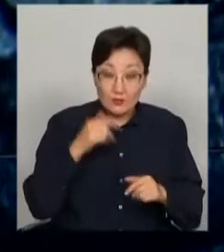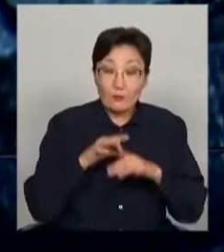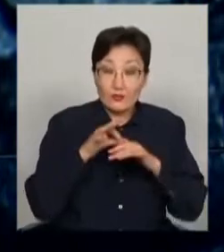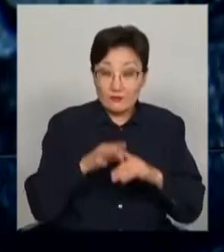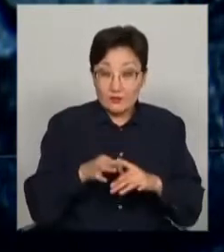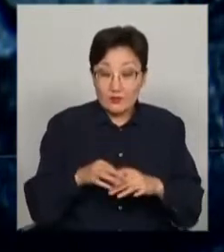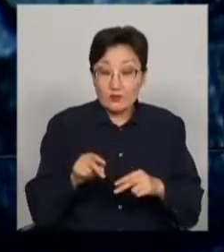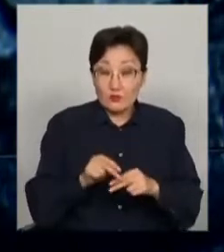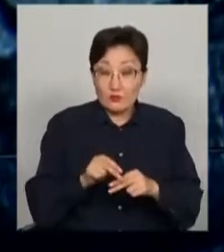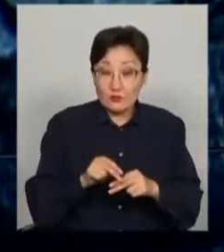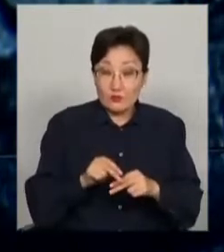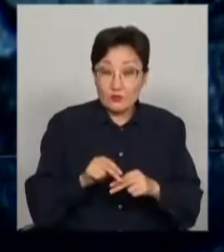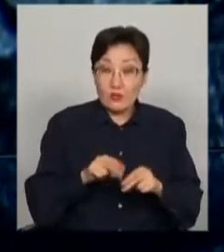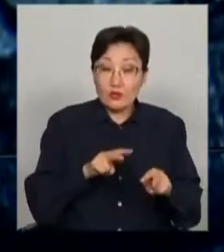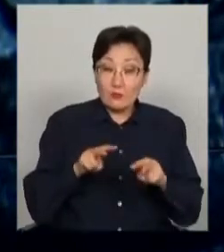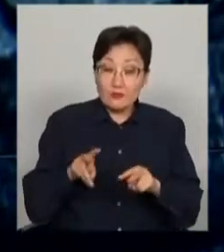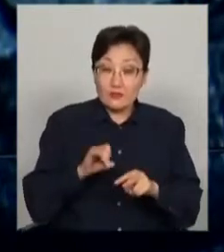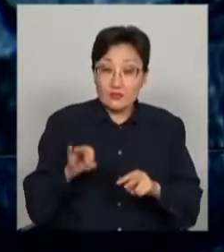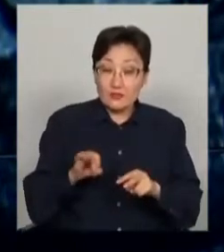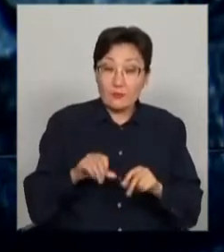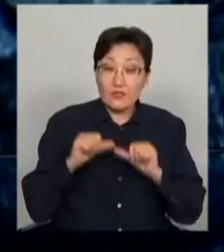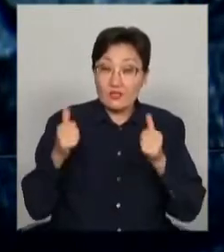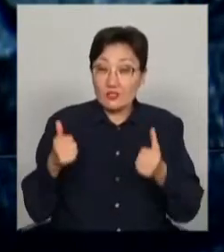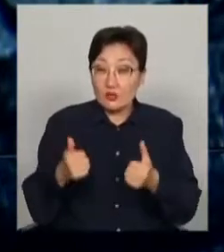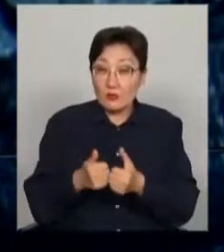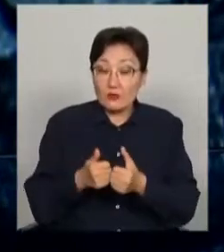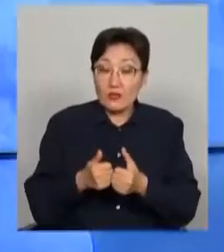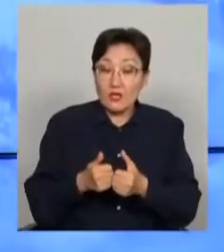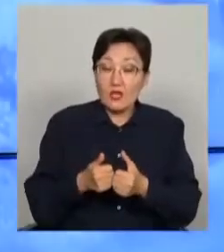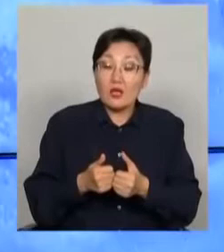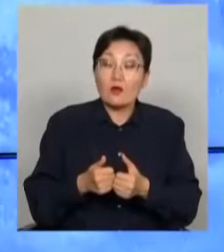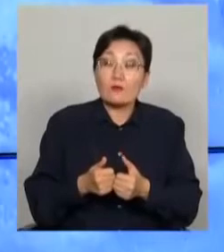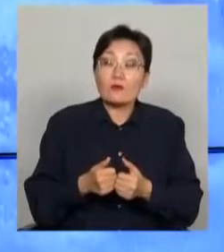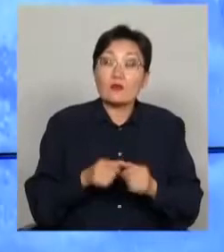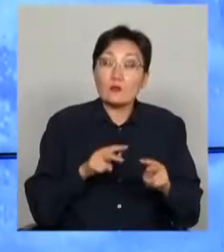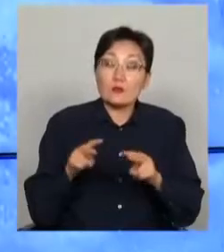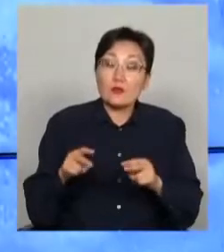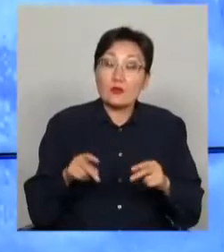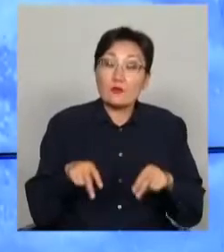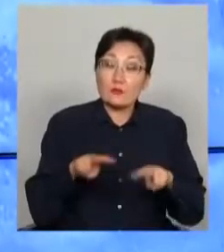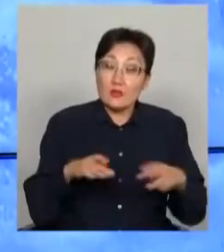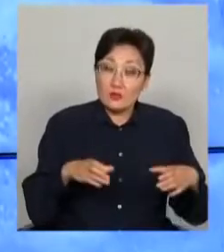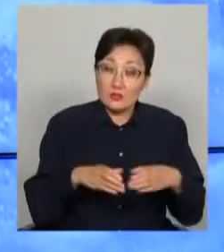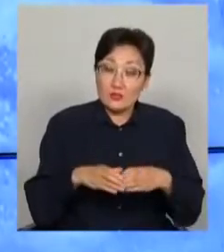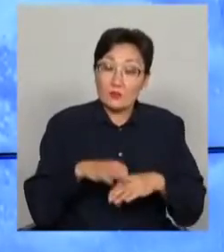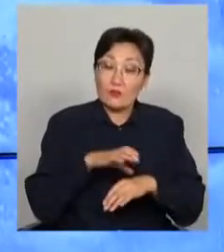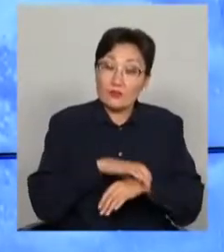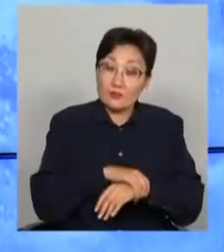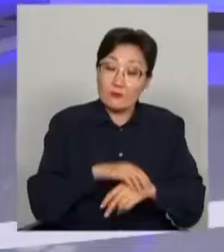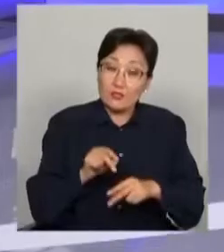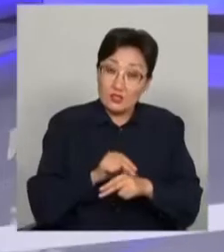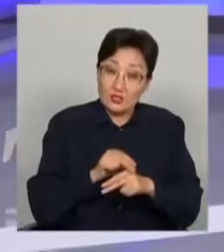проводится наблюдение и изоляция на амбулаторном уровне, наблюдение мобильной группы и симптоматическое